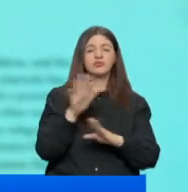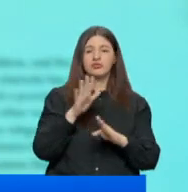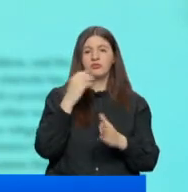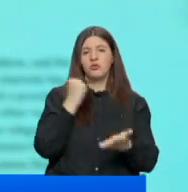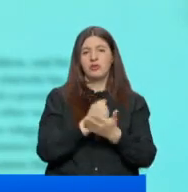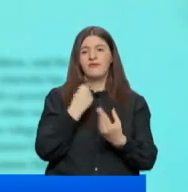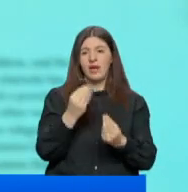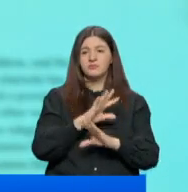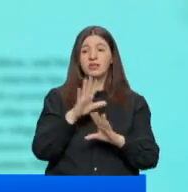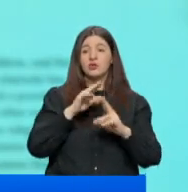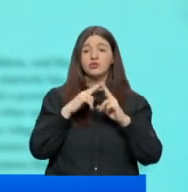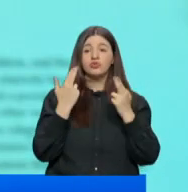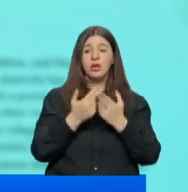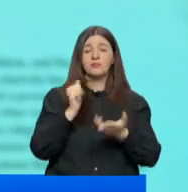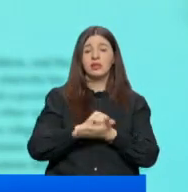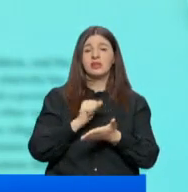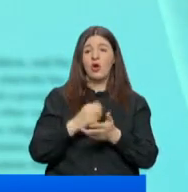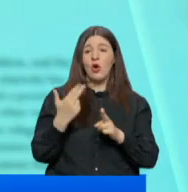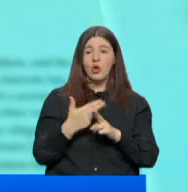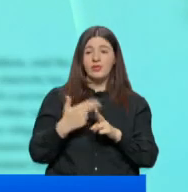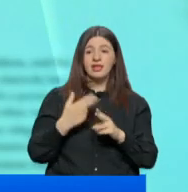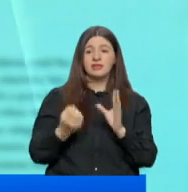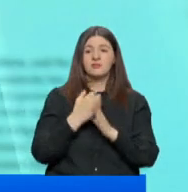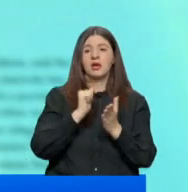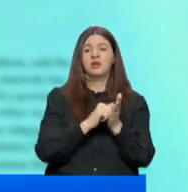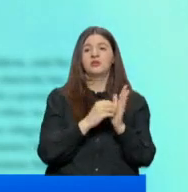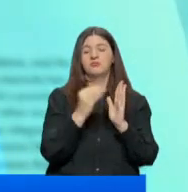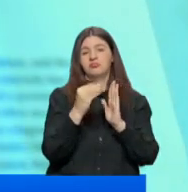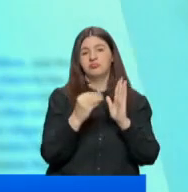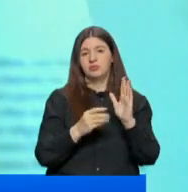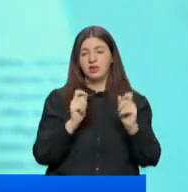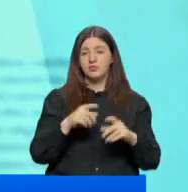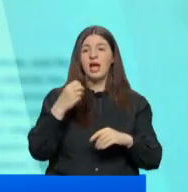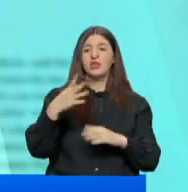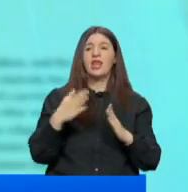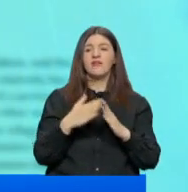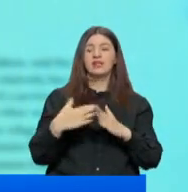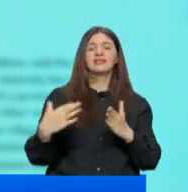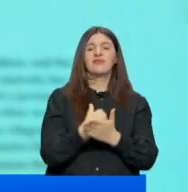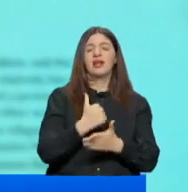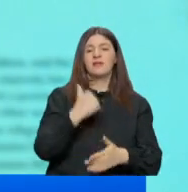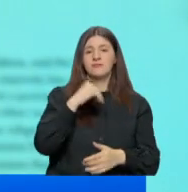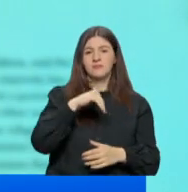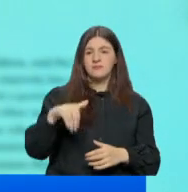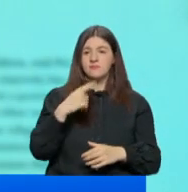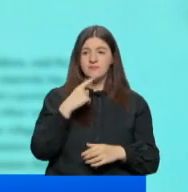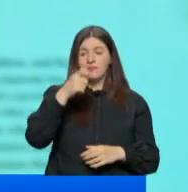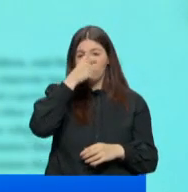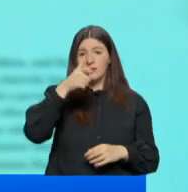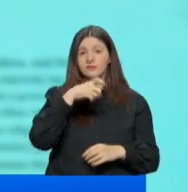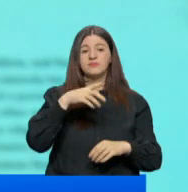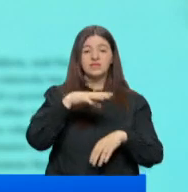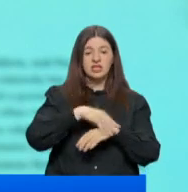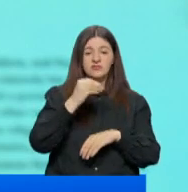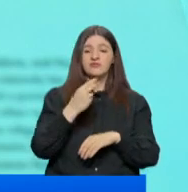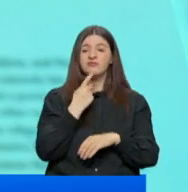teyit etti. Yani dünya basınından örneklerle Sabah gazetesi Erdoğan evine zaferle dönüyor dedi. Türkiye'nin İsveç